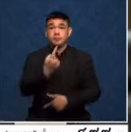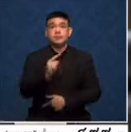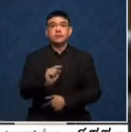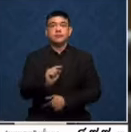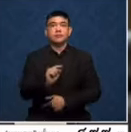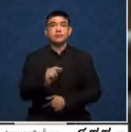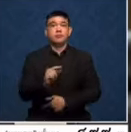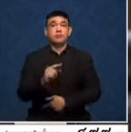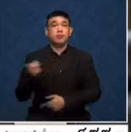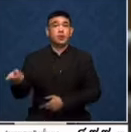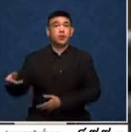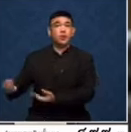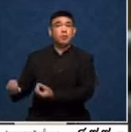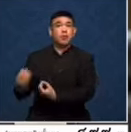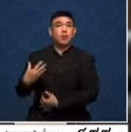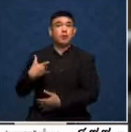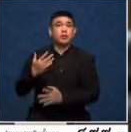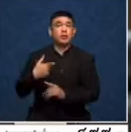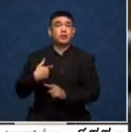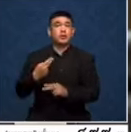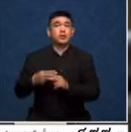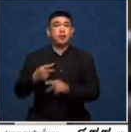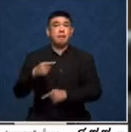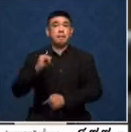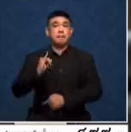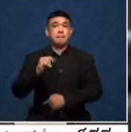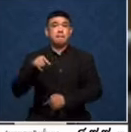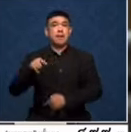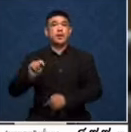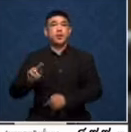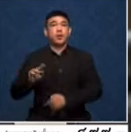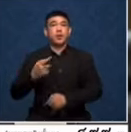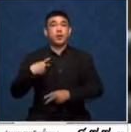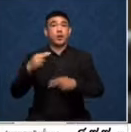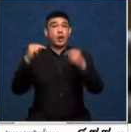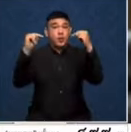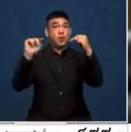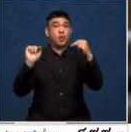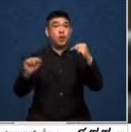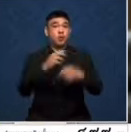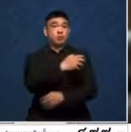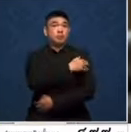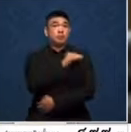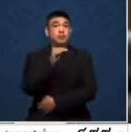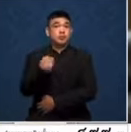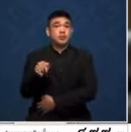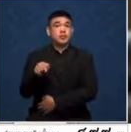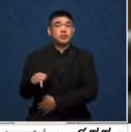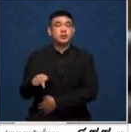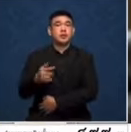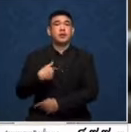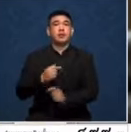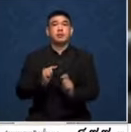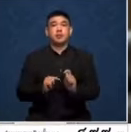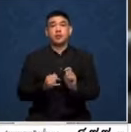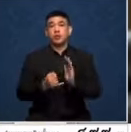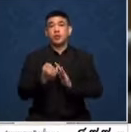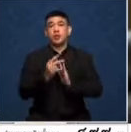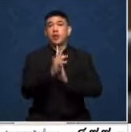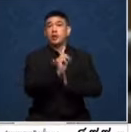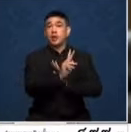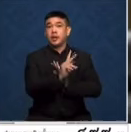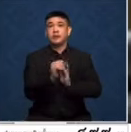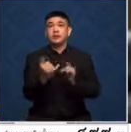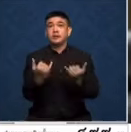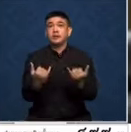การประสานงานจากนายไพฑูรย์กิตติปัญจมาศนายกเทศมนตรีเทศบาลตำบลแวงน้อยอำเภอแวงน้อยจังหวัดขอนแก่น